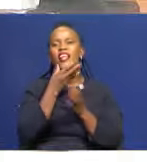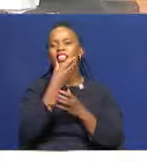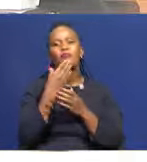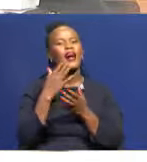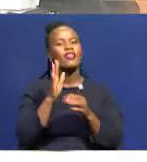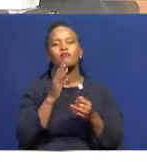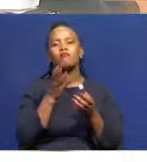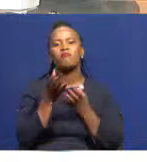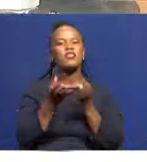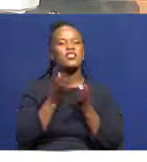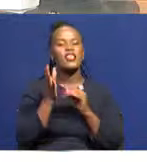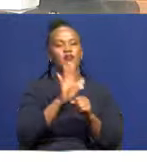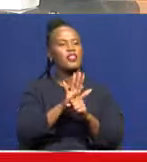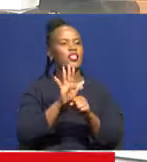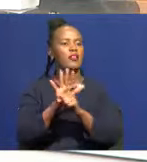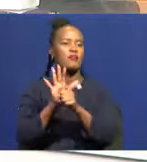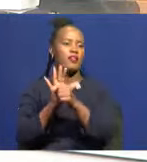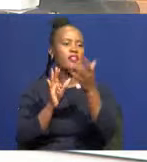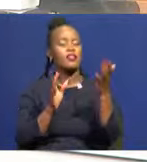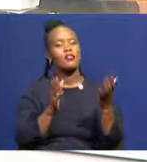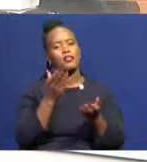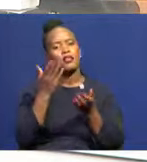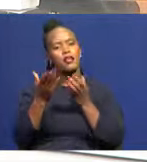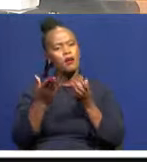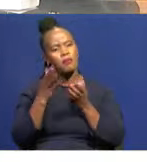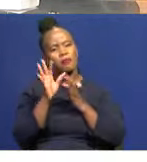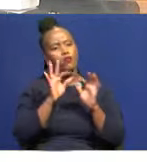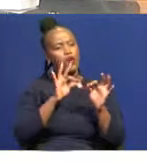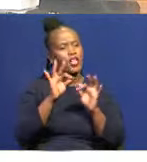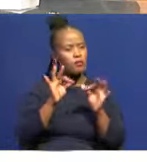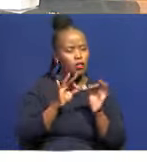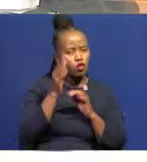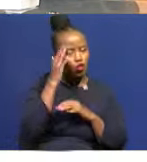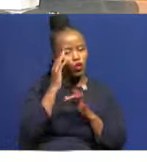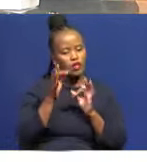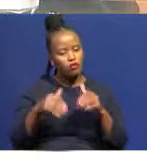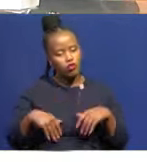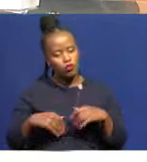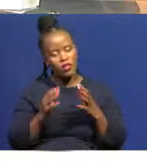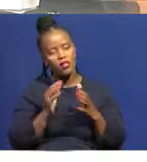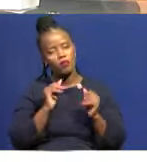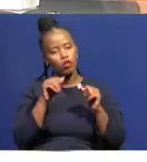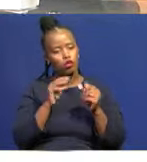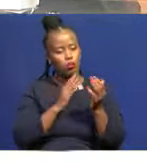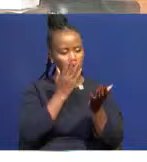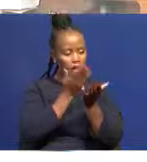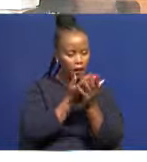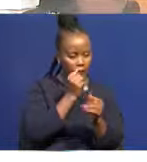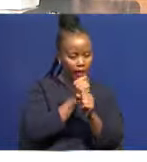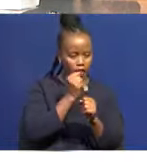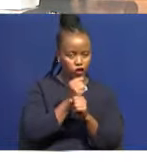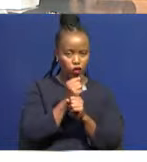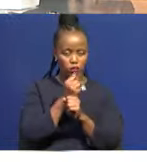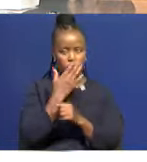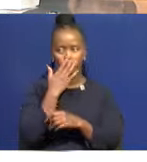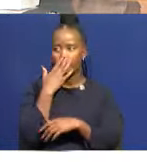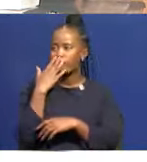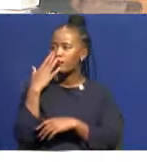uweze kutuelezea ndio tujue hata vijana wetu wanaweza kuja kuomba kazi kwako ama ni vipi. Karibu sana. Asante sana